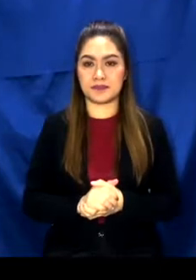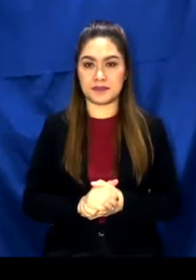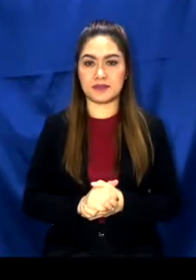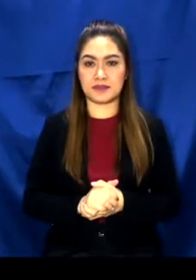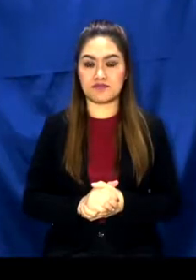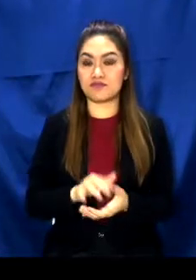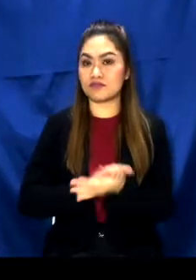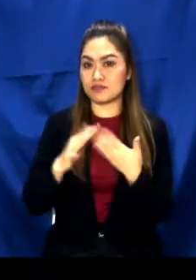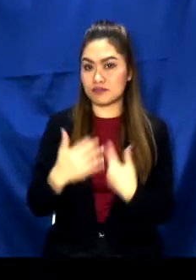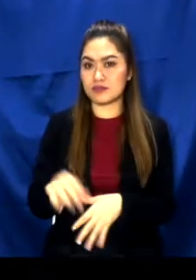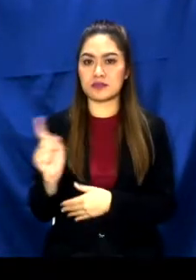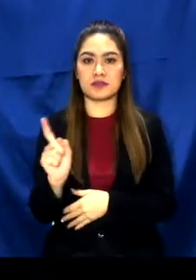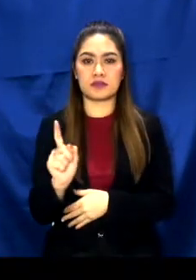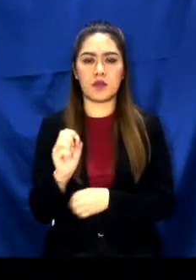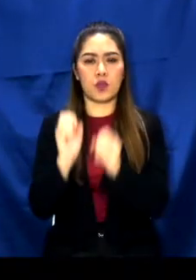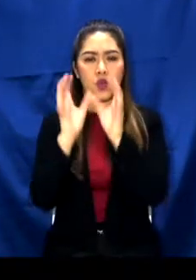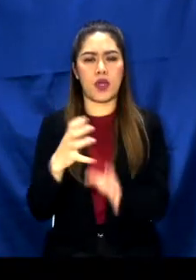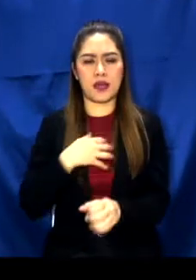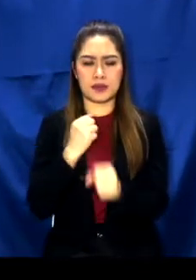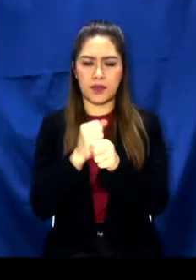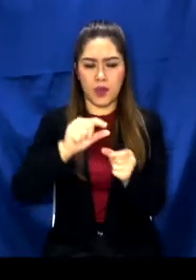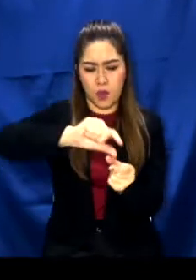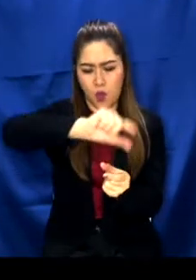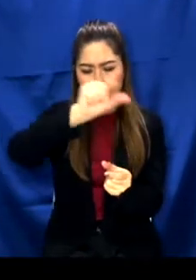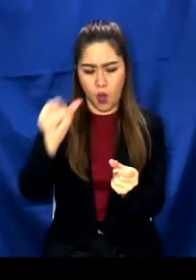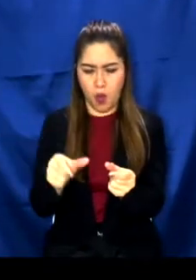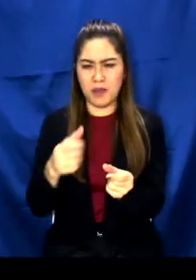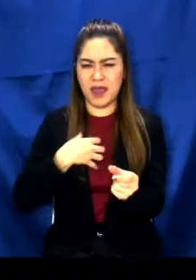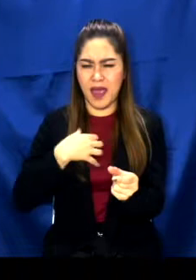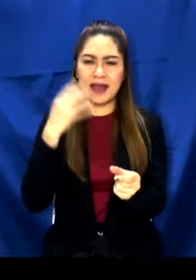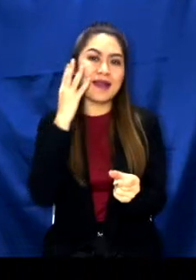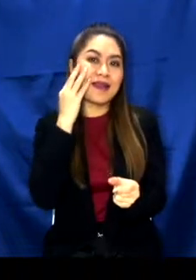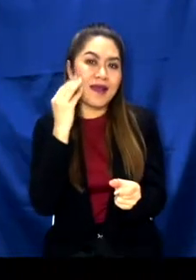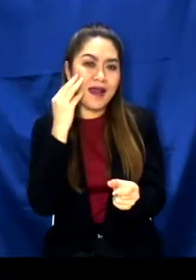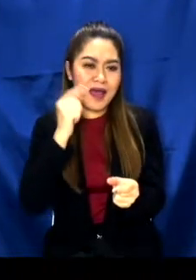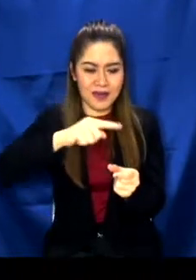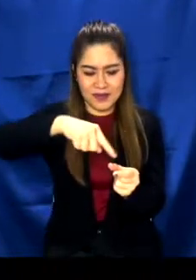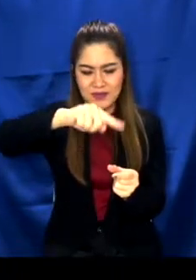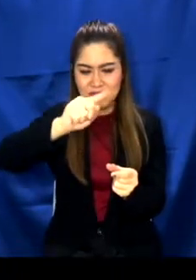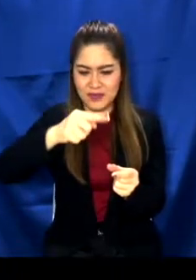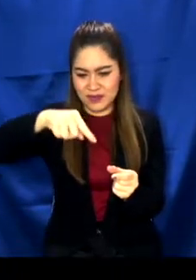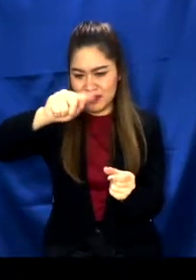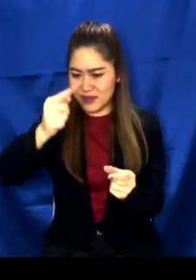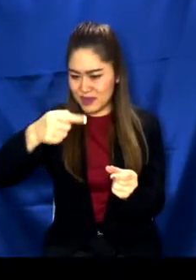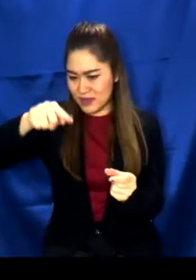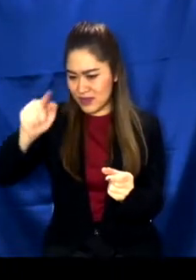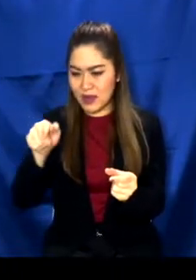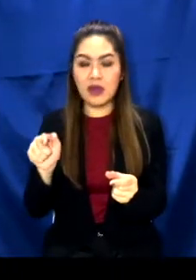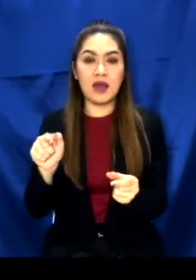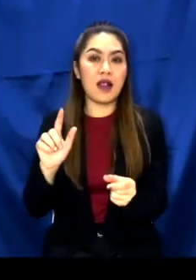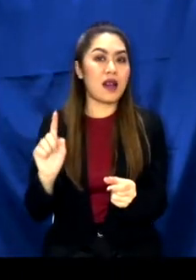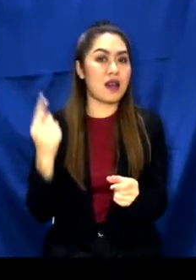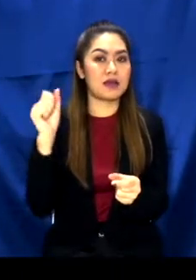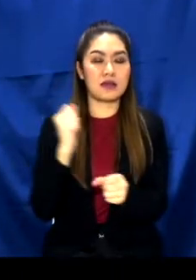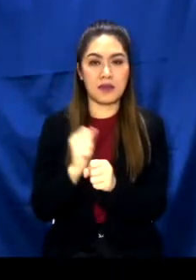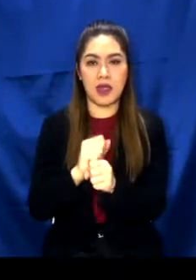จากนั้นครูอยากทำขอบให้มันเป็นหยักๆเพื่อความน่ารักเกี่ยวกับพวกแนวเบเกอรี่นะคะอันดับแรกนะคะไปคลิ